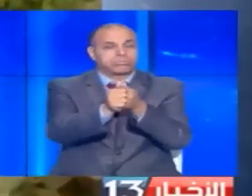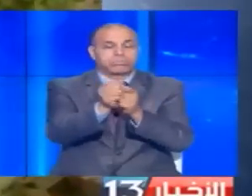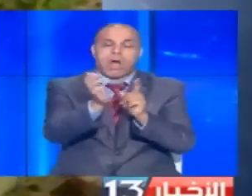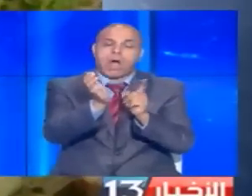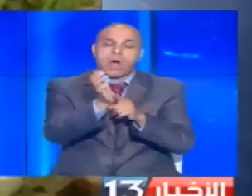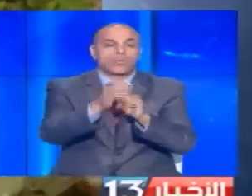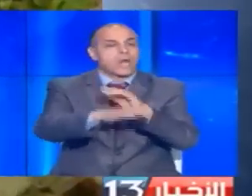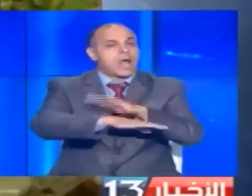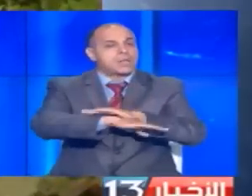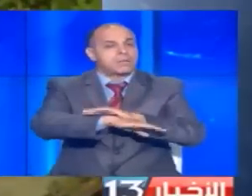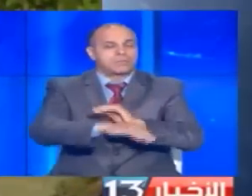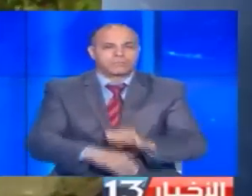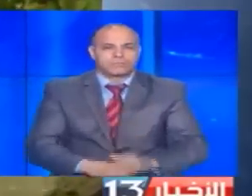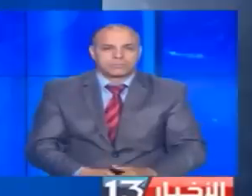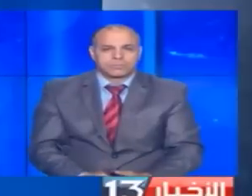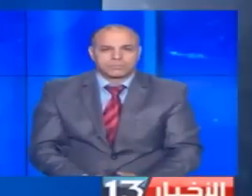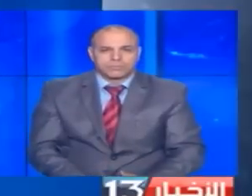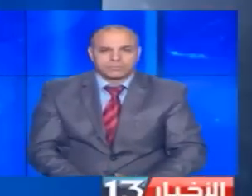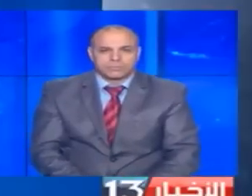والجولان.